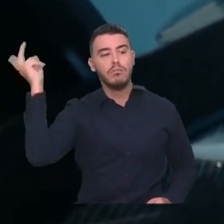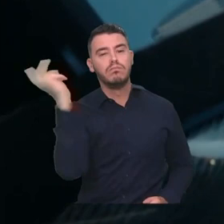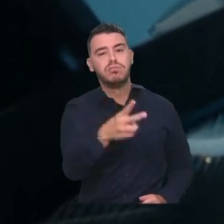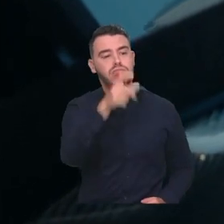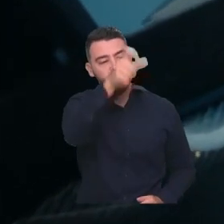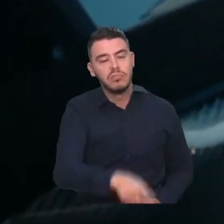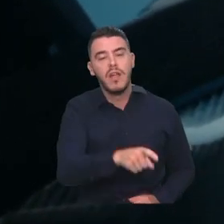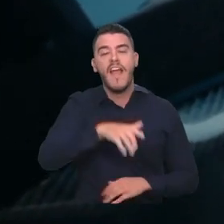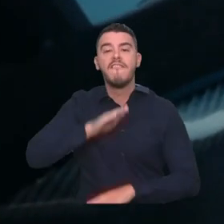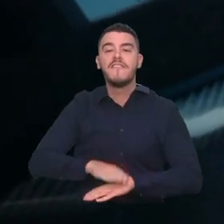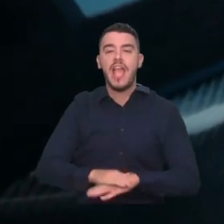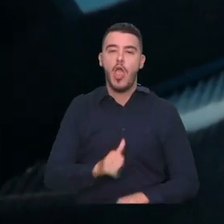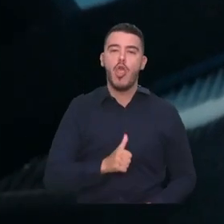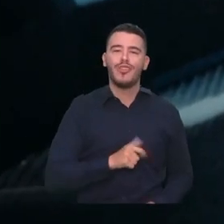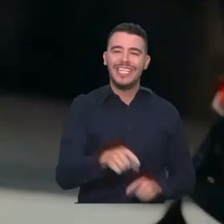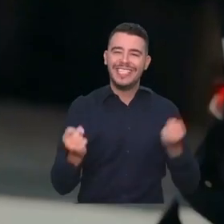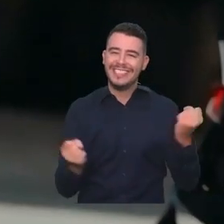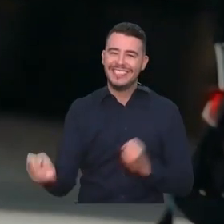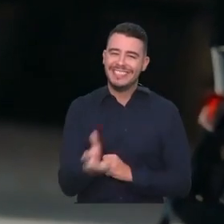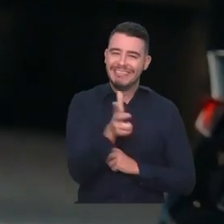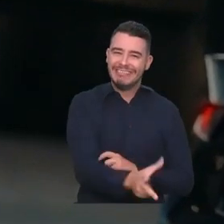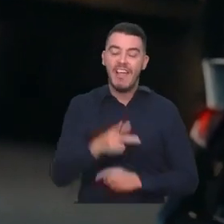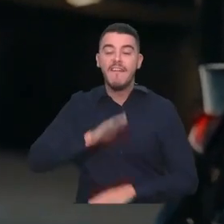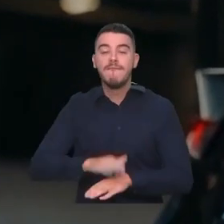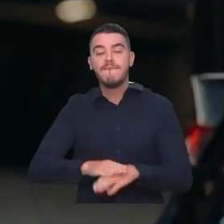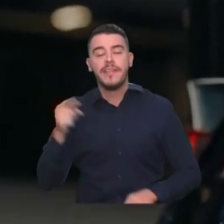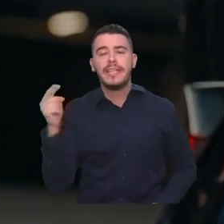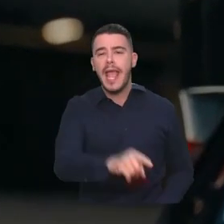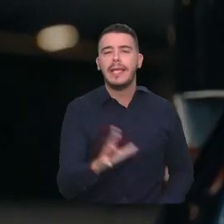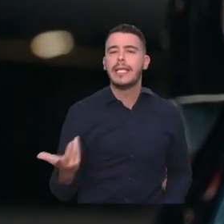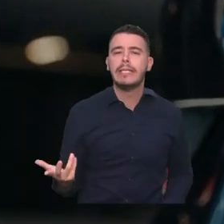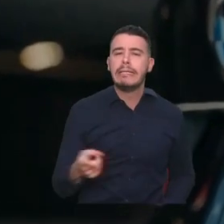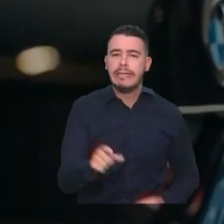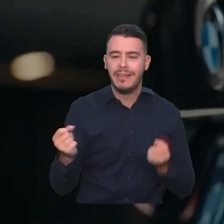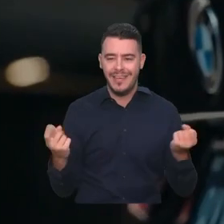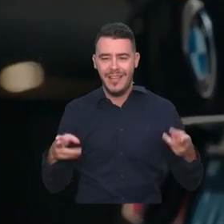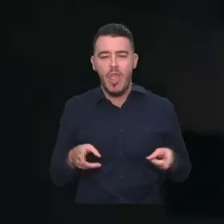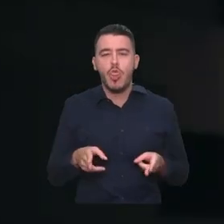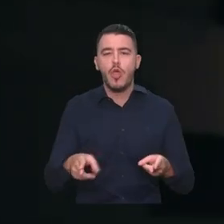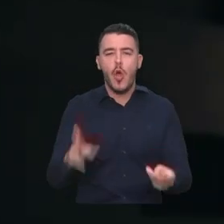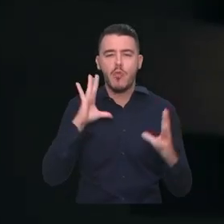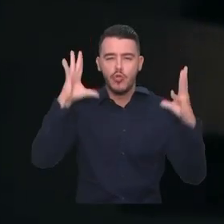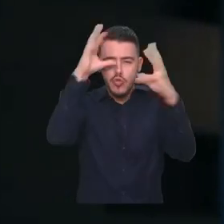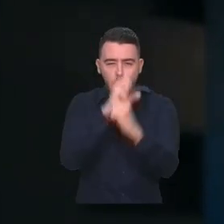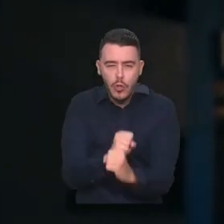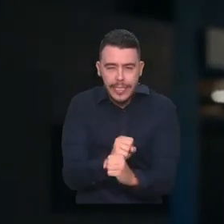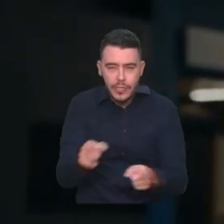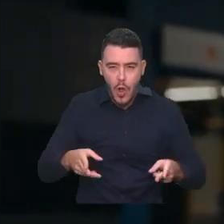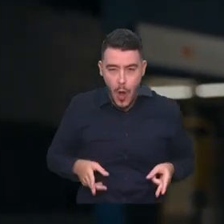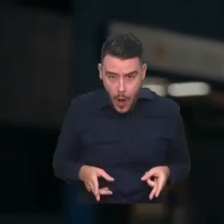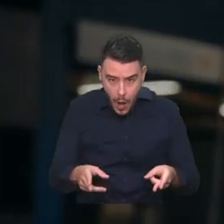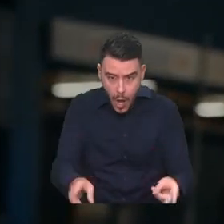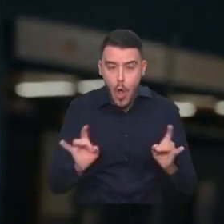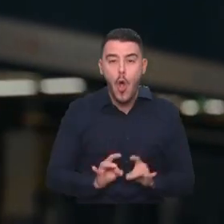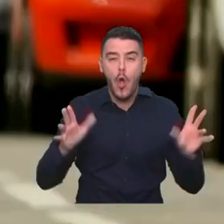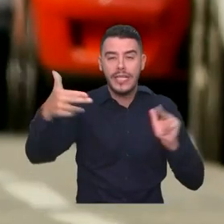πίσω από την κλοπή και δικαίωσε την ασφαλιστική του. Αιτία το γεγονός ότι πάρκαρε σε ένα δρόμο που θεωρήθηκε ότι εξυπηρετούσε απόλυτα τα